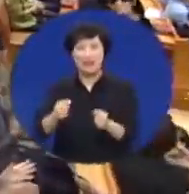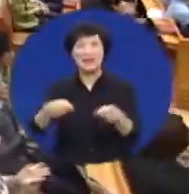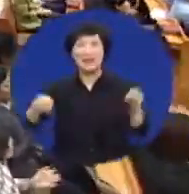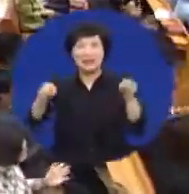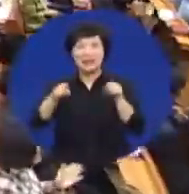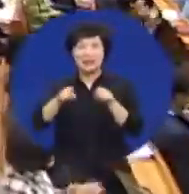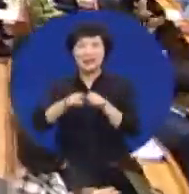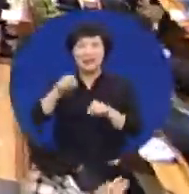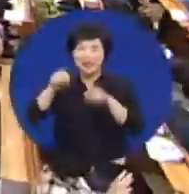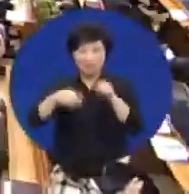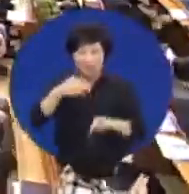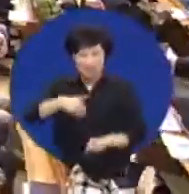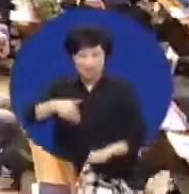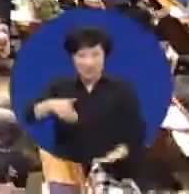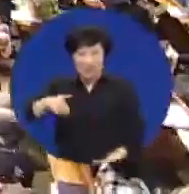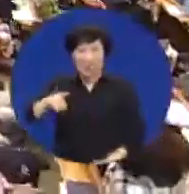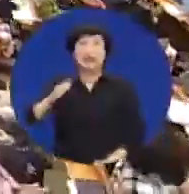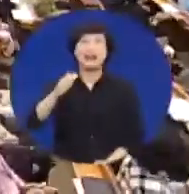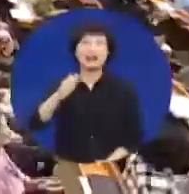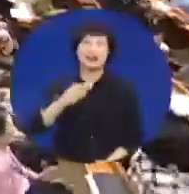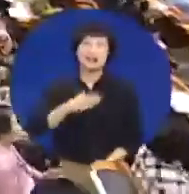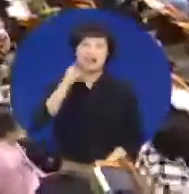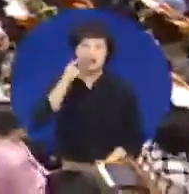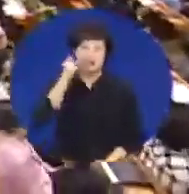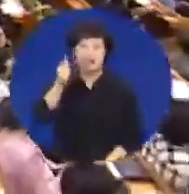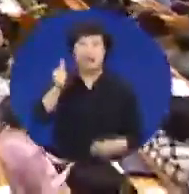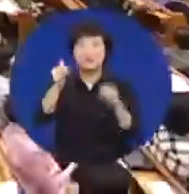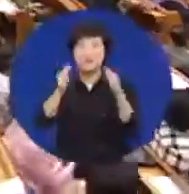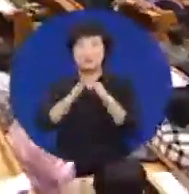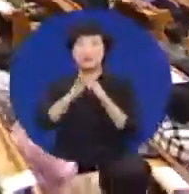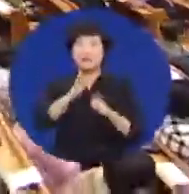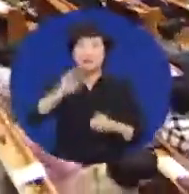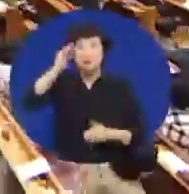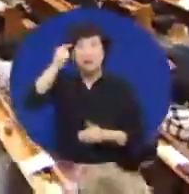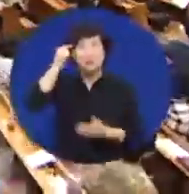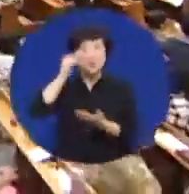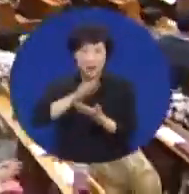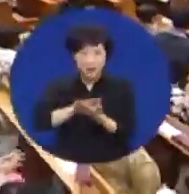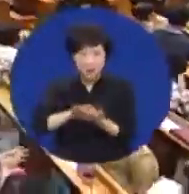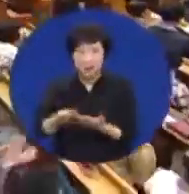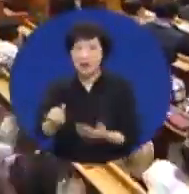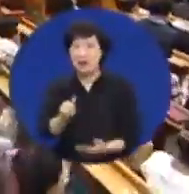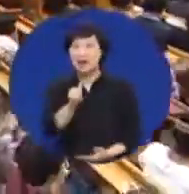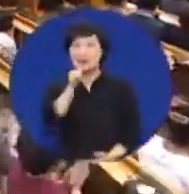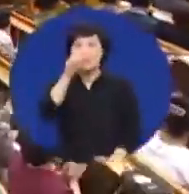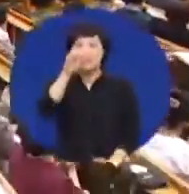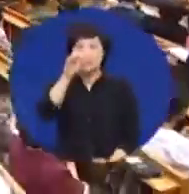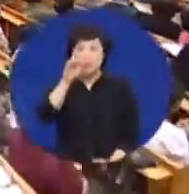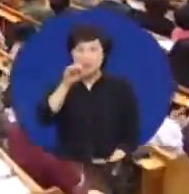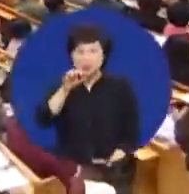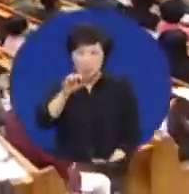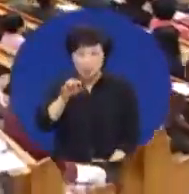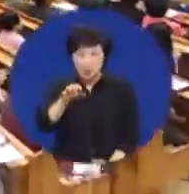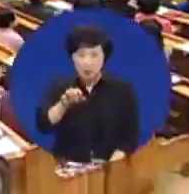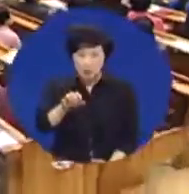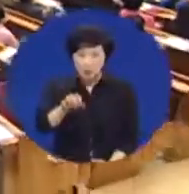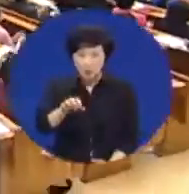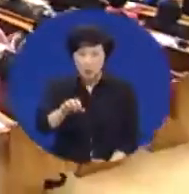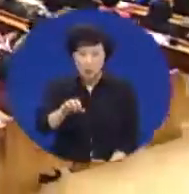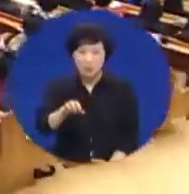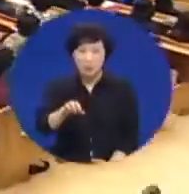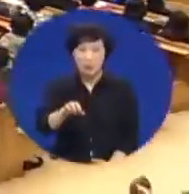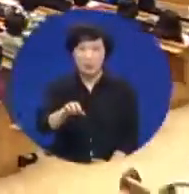있네. 함께 갑시다. 내 아버지 집 참된 평화 있는